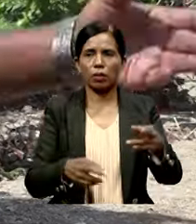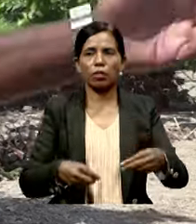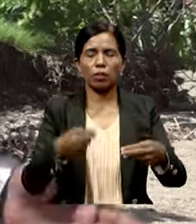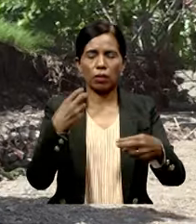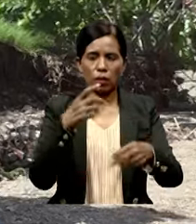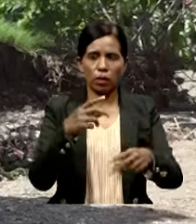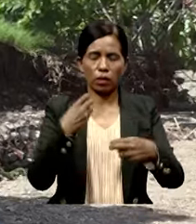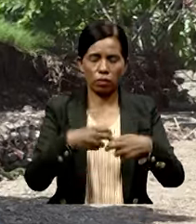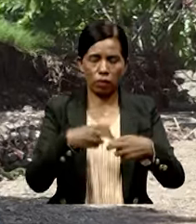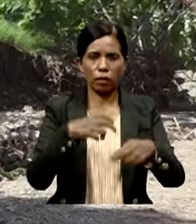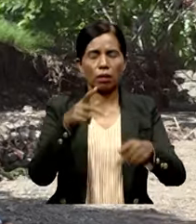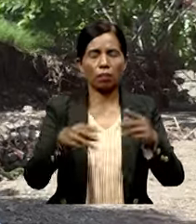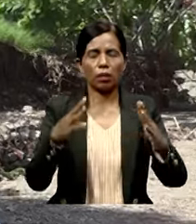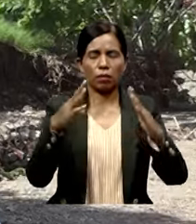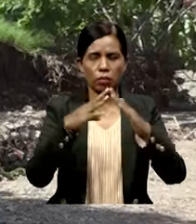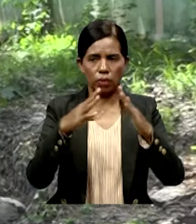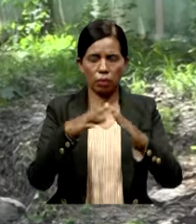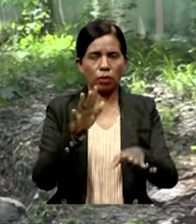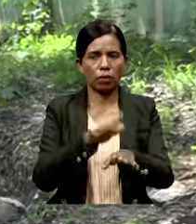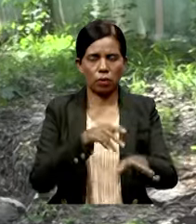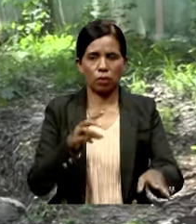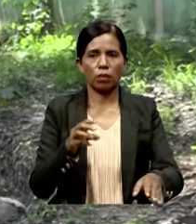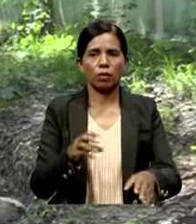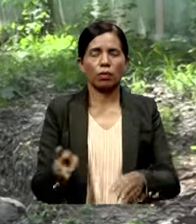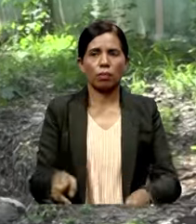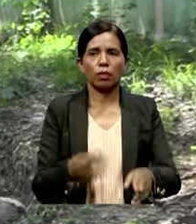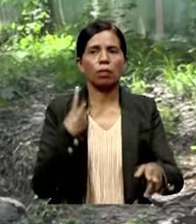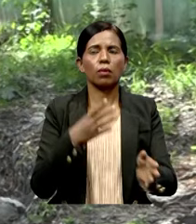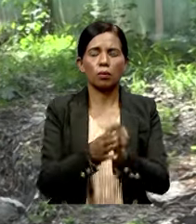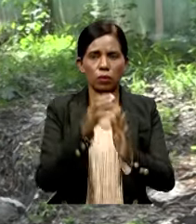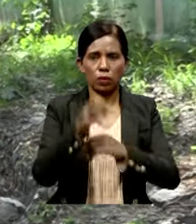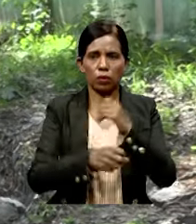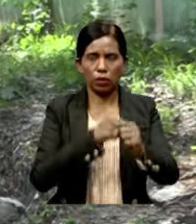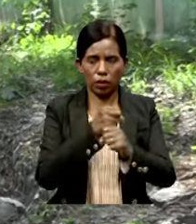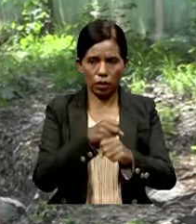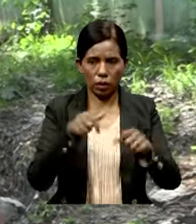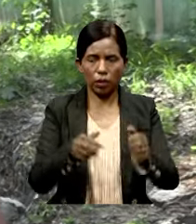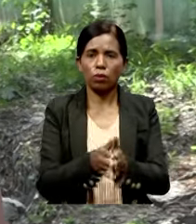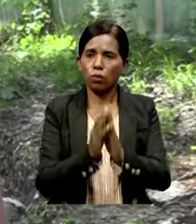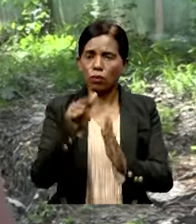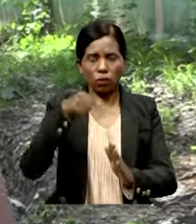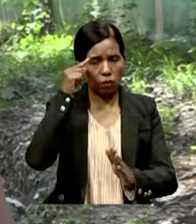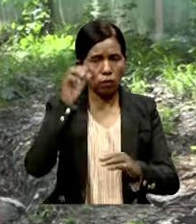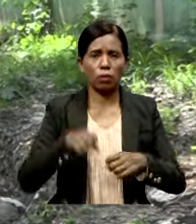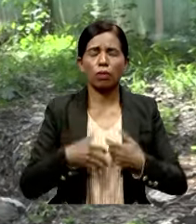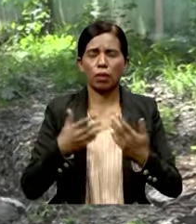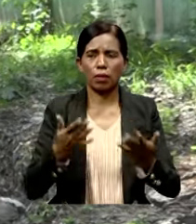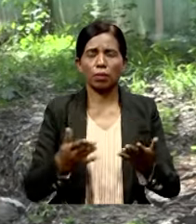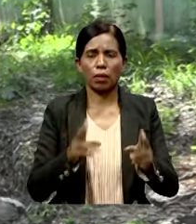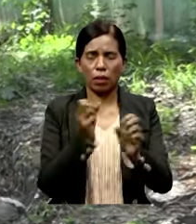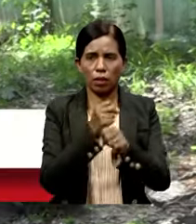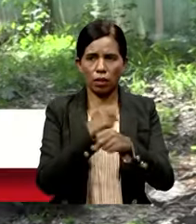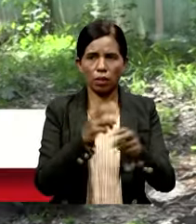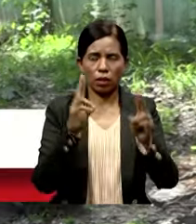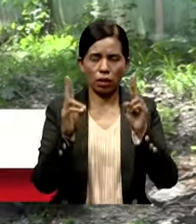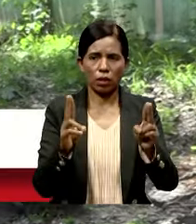beke hela basic mos afeta ba mota ne tambane ba kame kare jiji tine ndane ze governo para o ensa para tu ba bela halo la laiste tempo